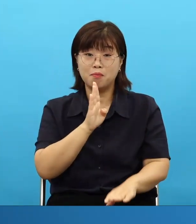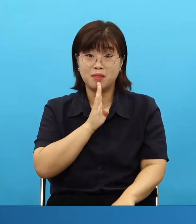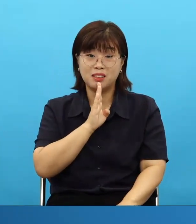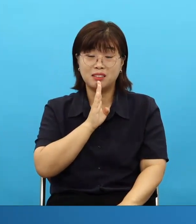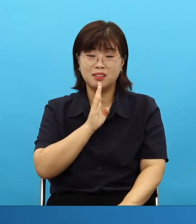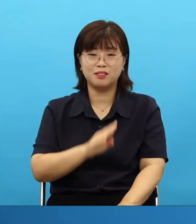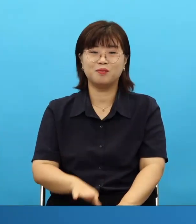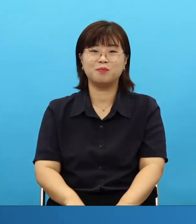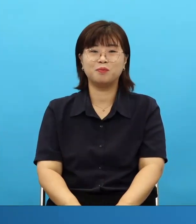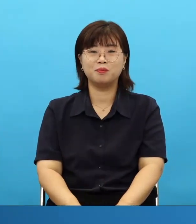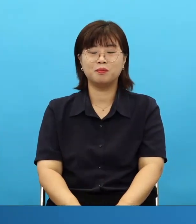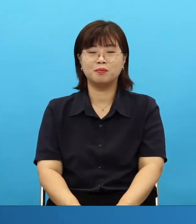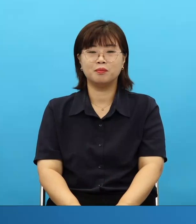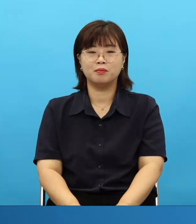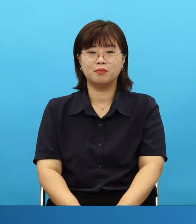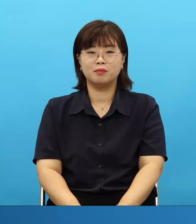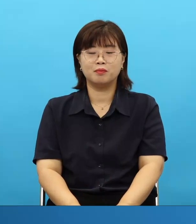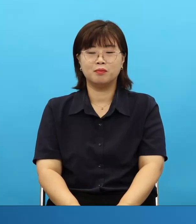하고